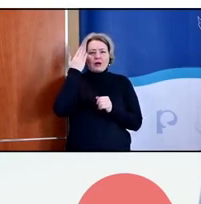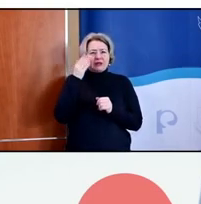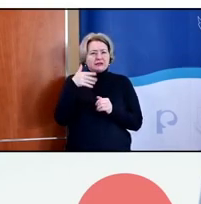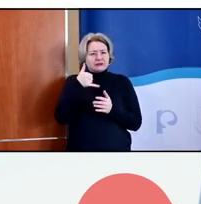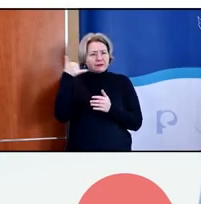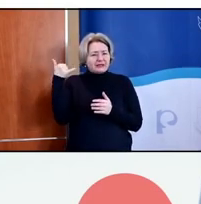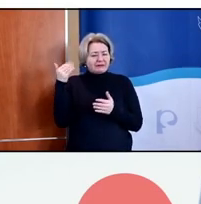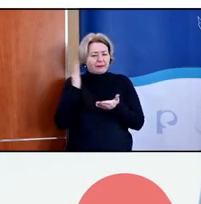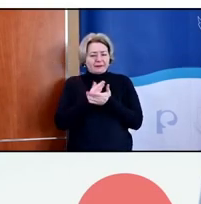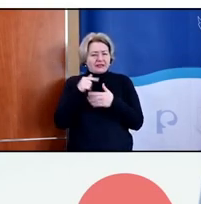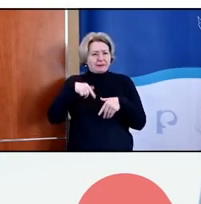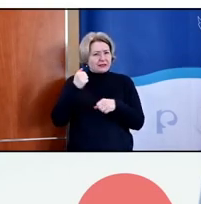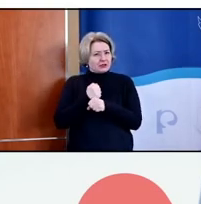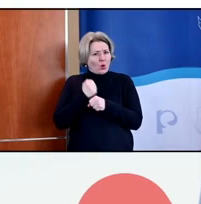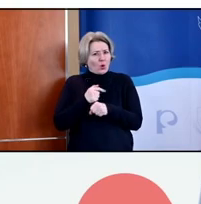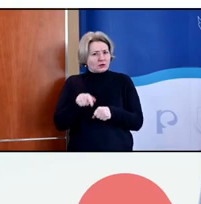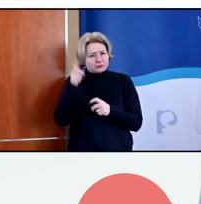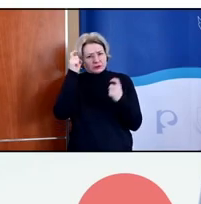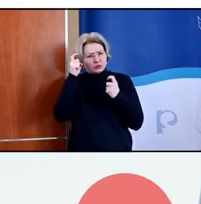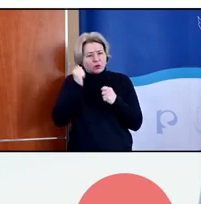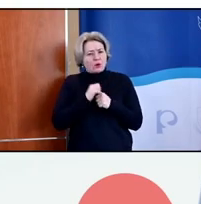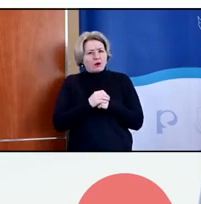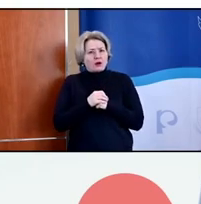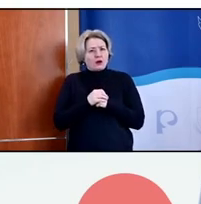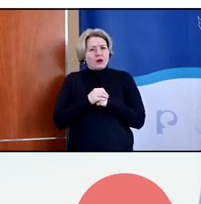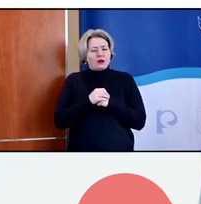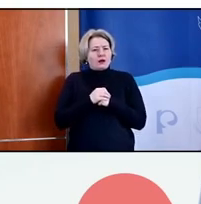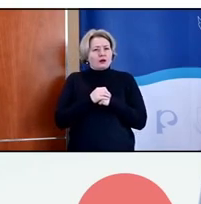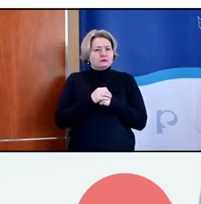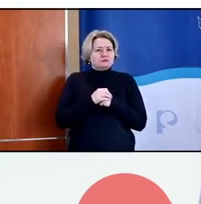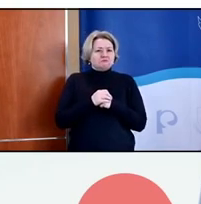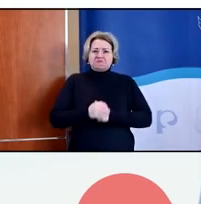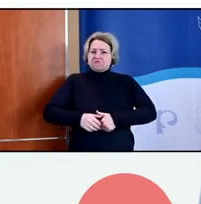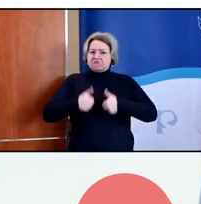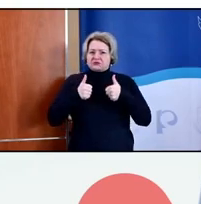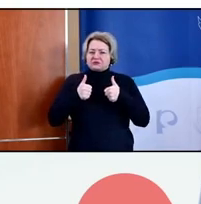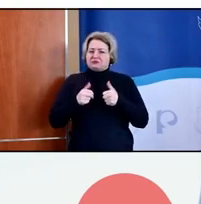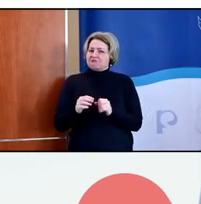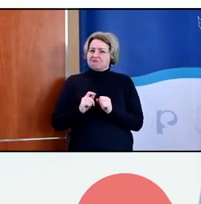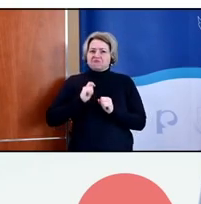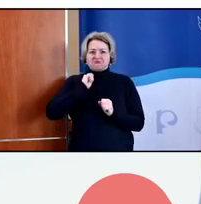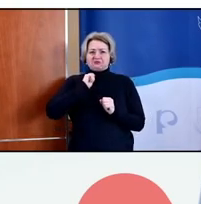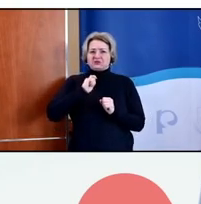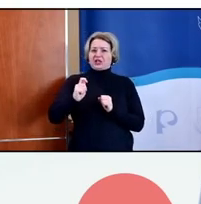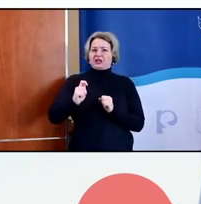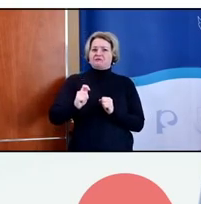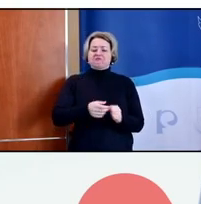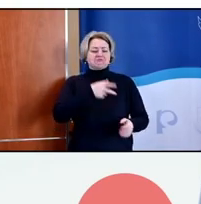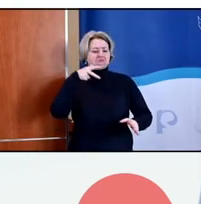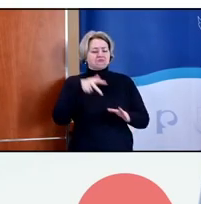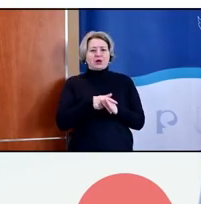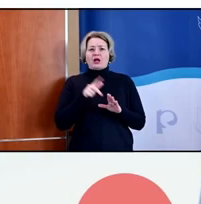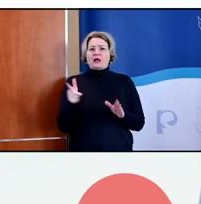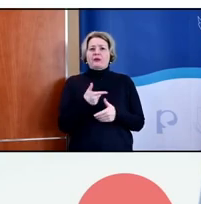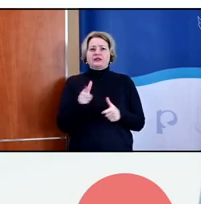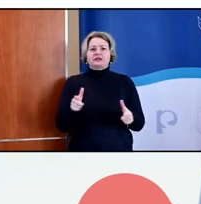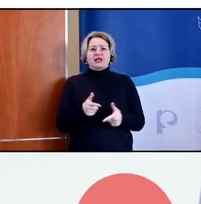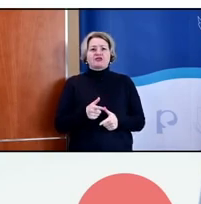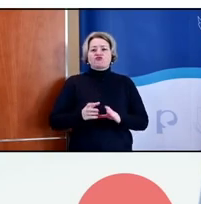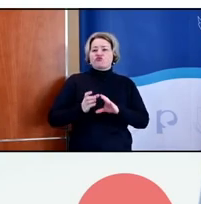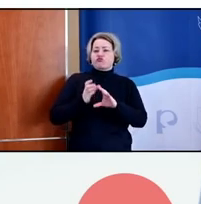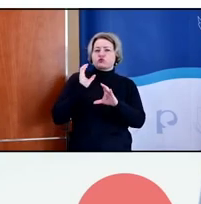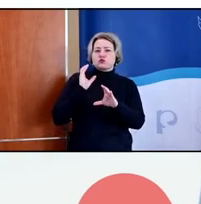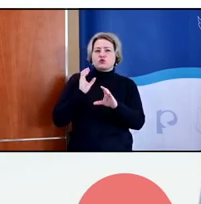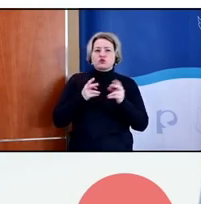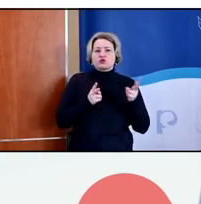dolgoztam itt de azt gondoltuk hogy remek sikert értünk el mert akadálymentesített kisbusz vitte